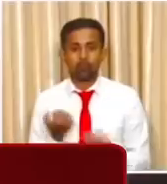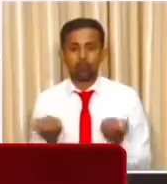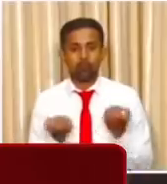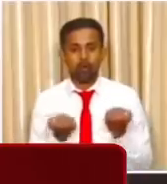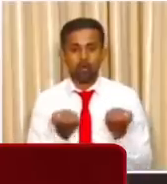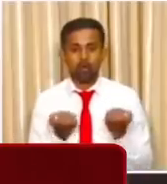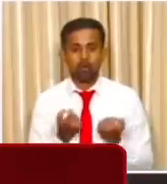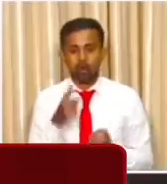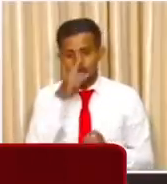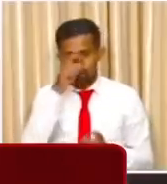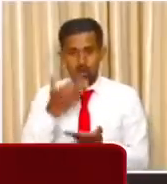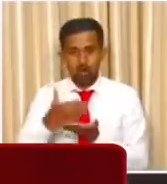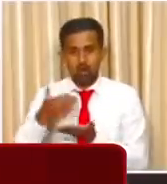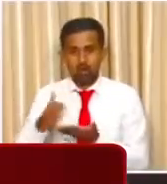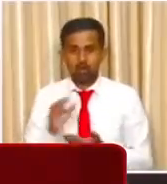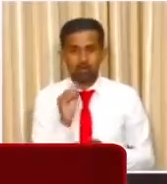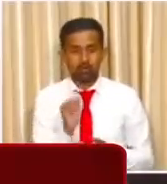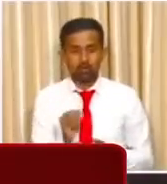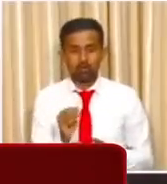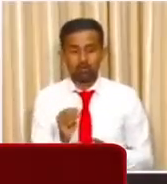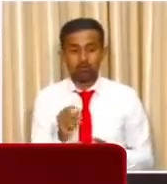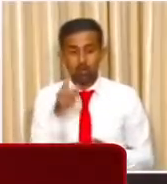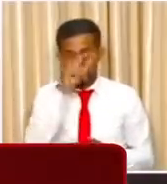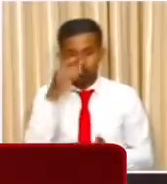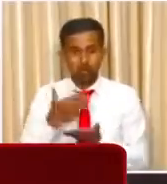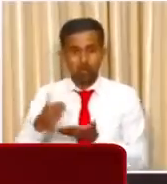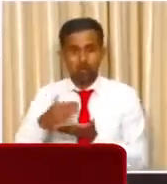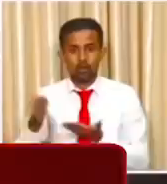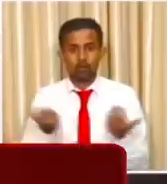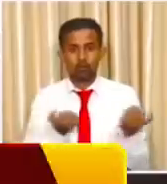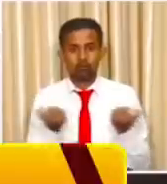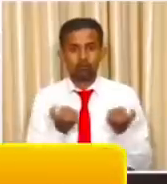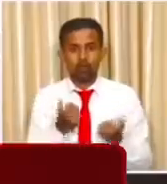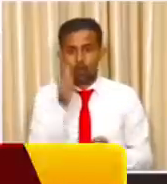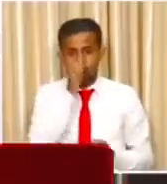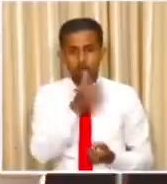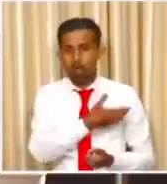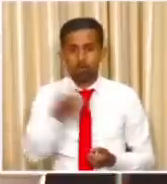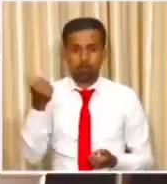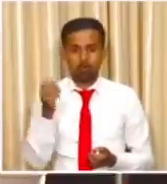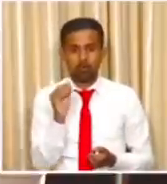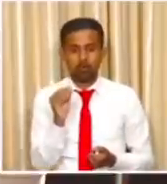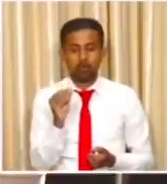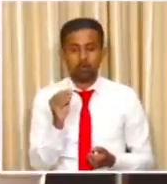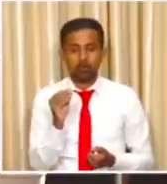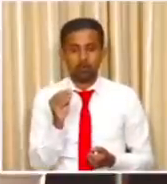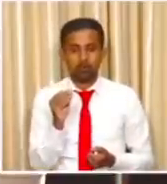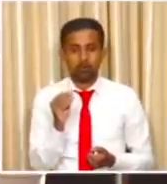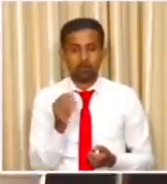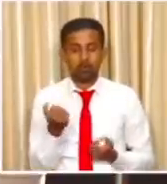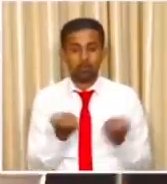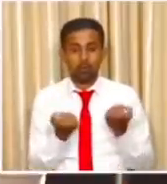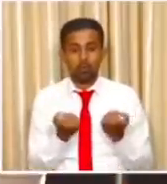වාහනයක් ලීසින් කරලා අරගෙන තිබෙනවා නම් ඒ ලීසින් කරලා අරගෙන තියෙන වාහනය පැහැරගෙන යනවා නම් කප්පම් ලීසින්